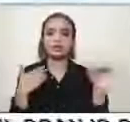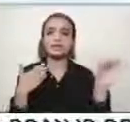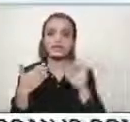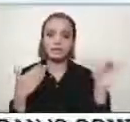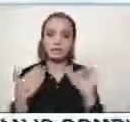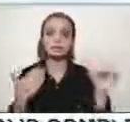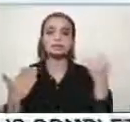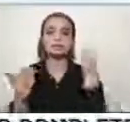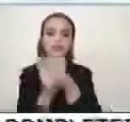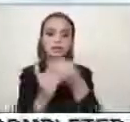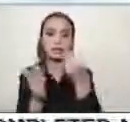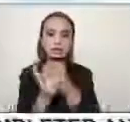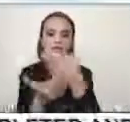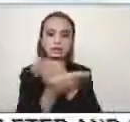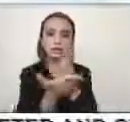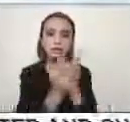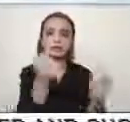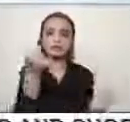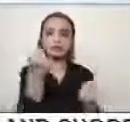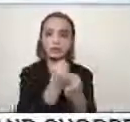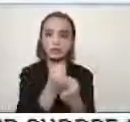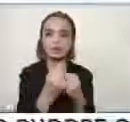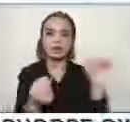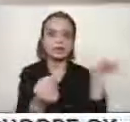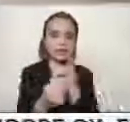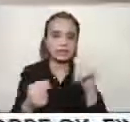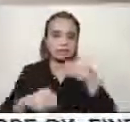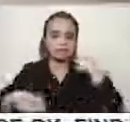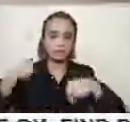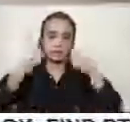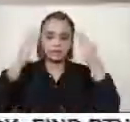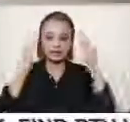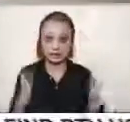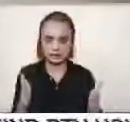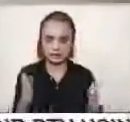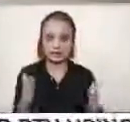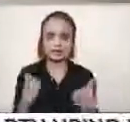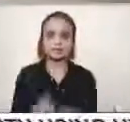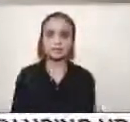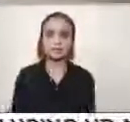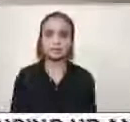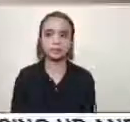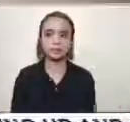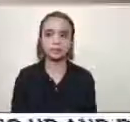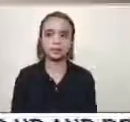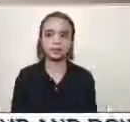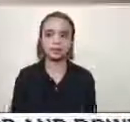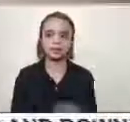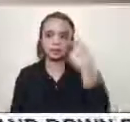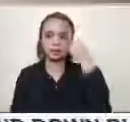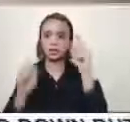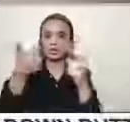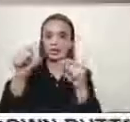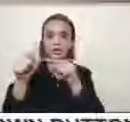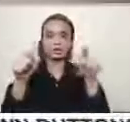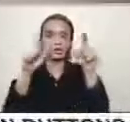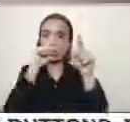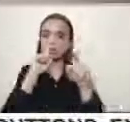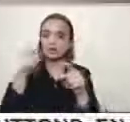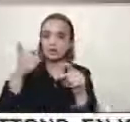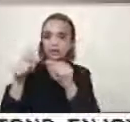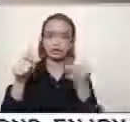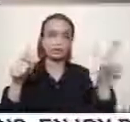the private sector. We are very thankful of the executive department, who was very helpful under